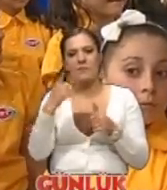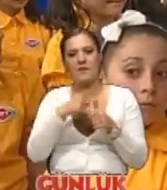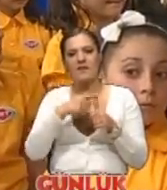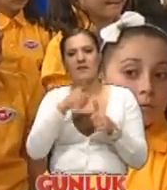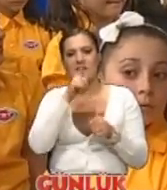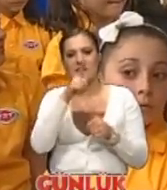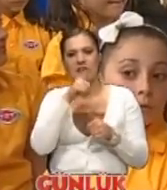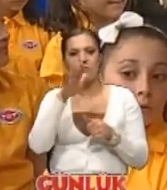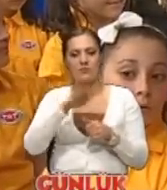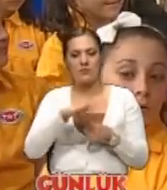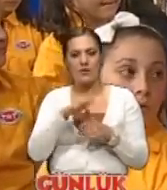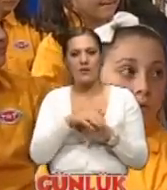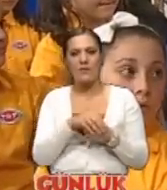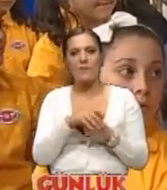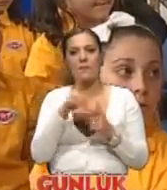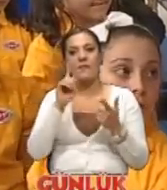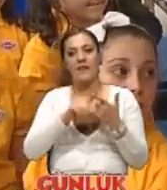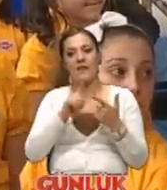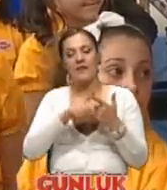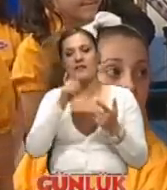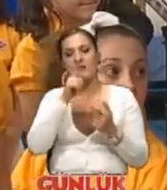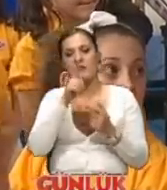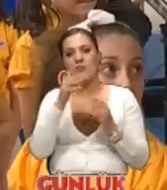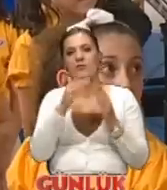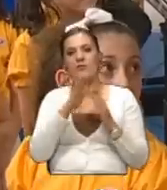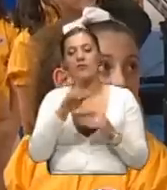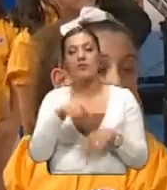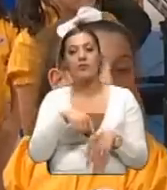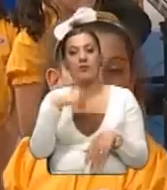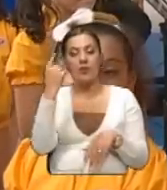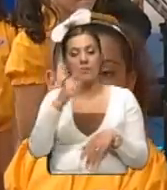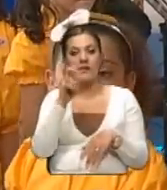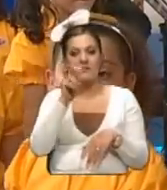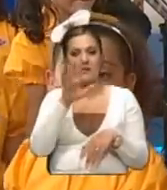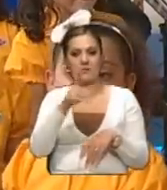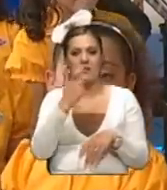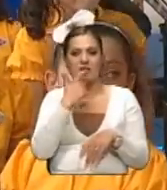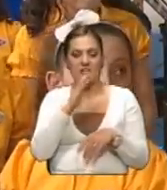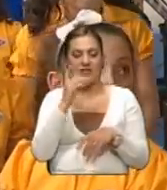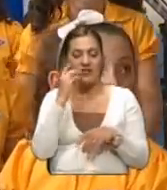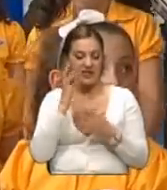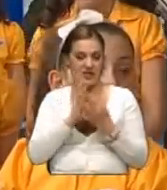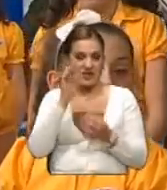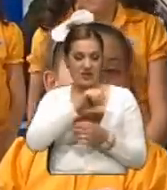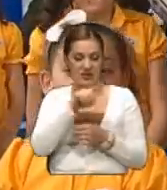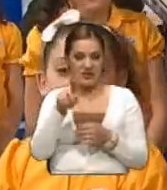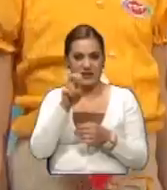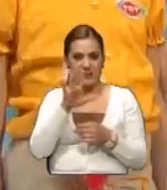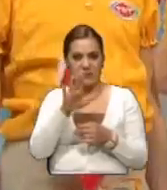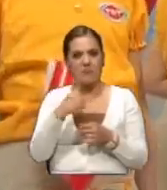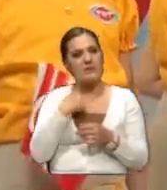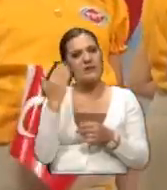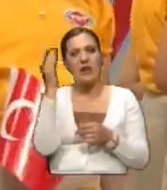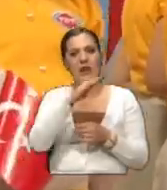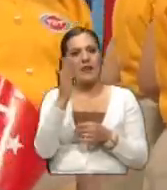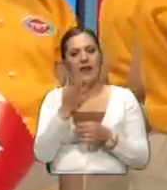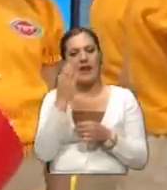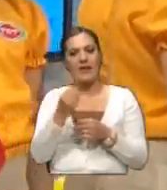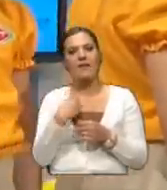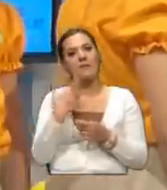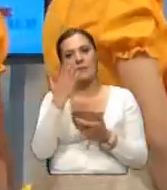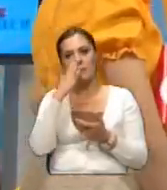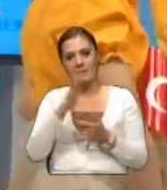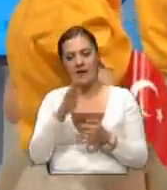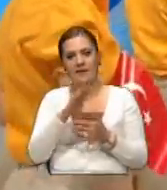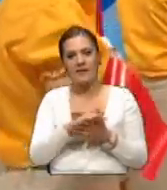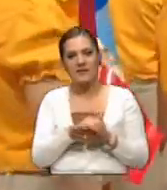yeterli sayımız burada. Yok. Evet. Birinci seslerimiz. Kaç kişiyiz normalde? Normalde biz 85 kişiyiz. Ne diyorsunuz? Evet, biz geleydik. Tabii